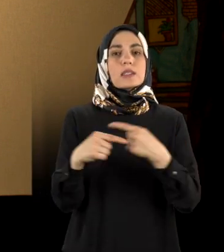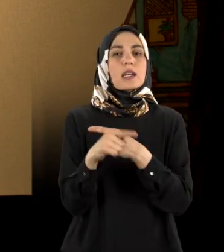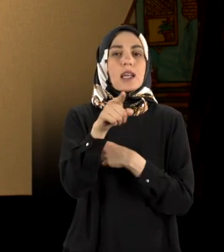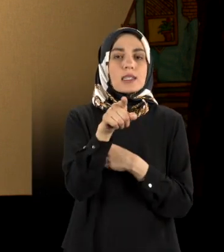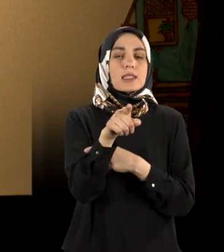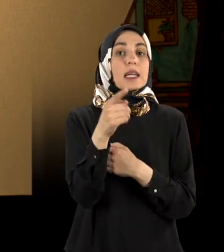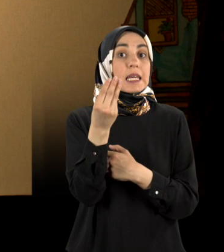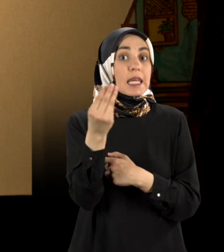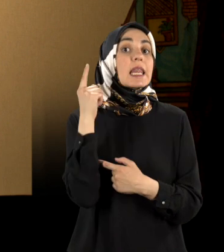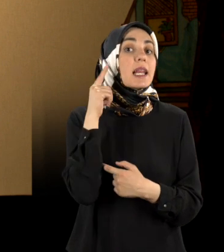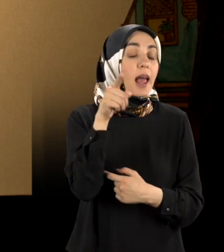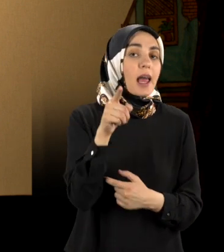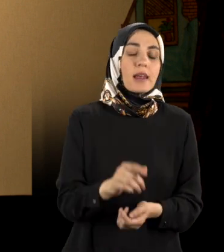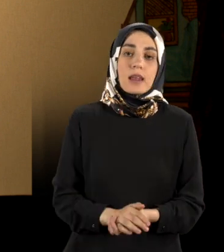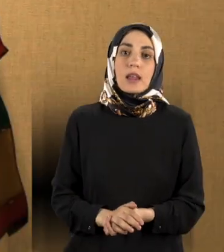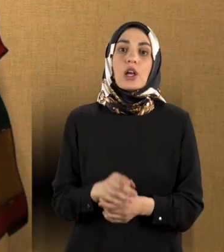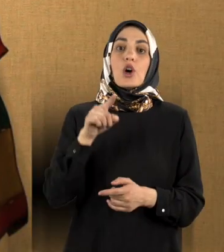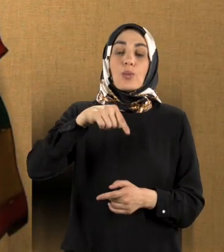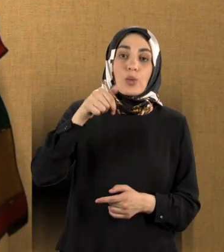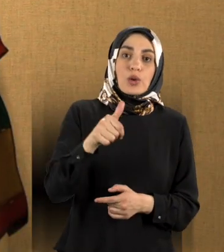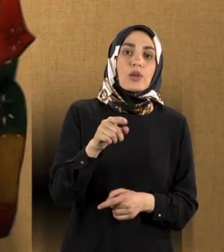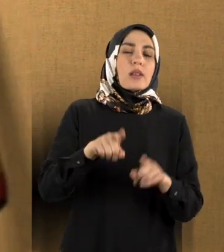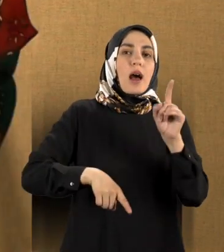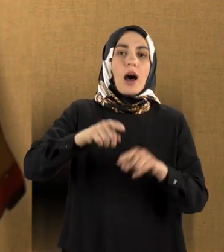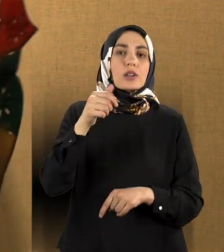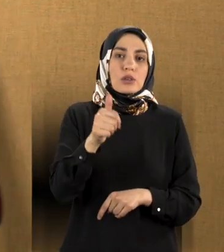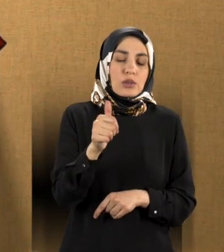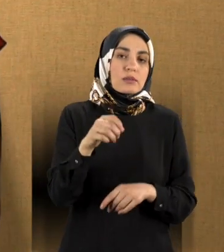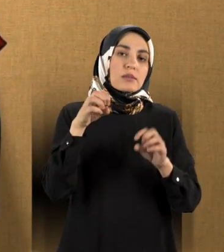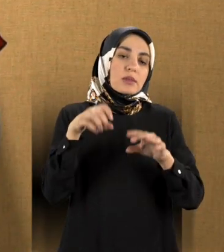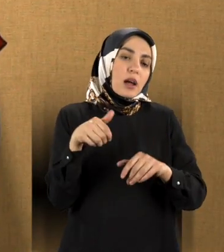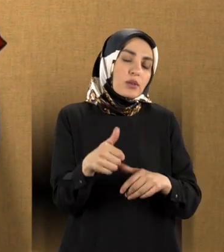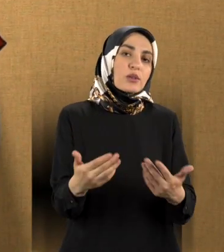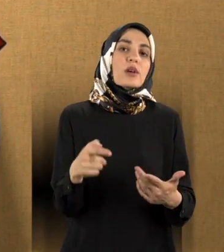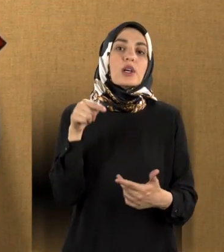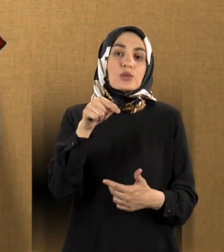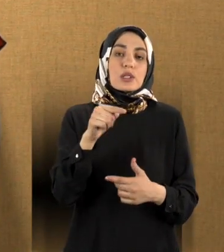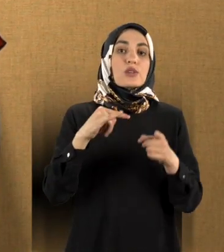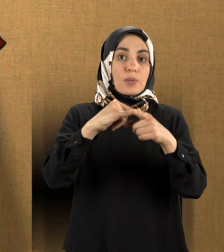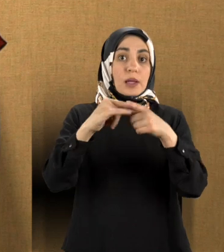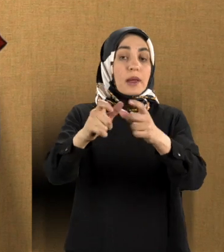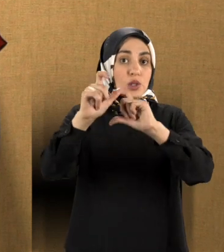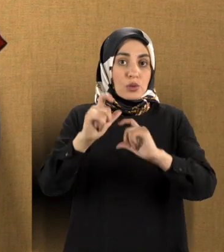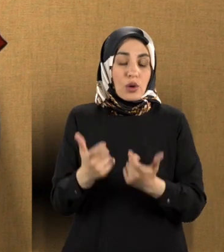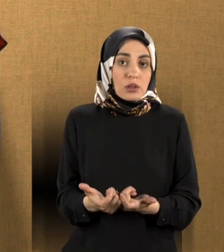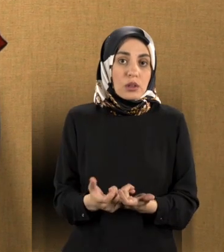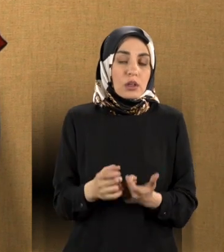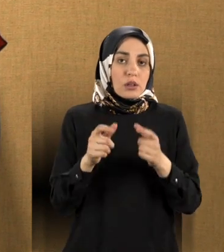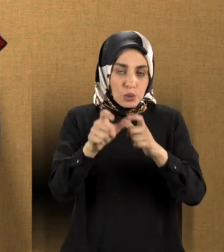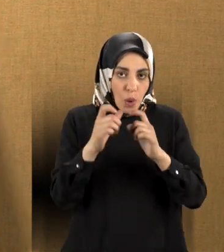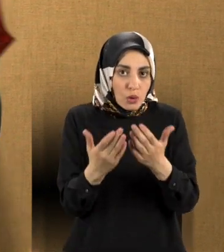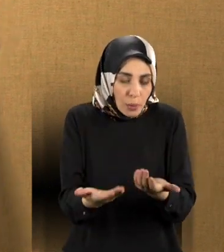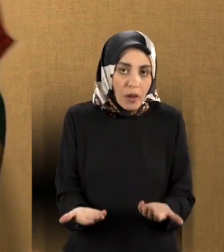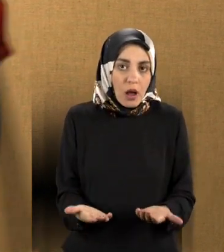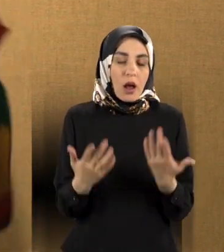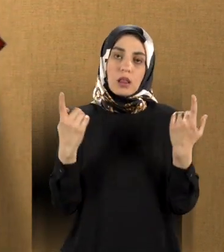sor bakalım ters sensin İyi dinle Bugün hangi gün canım bırak Bugünü de sen şu bilmeceyi sor